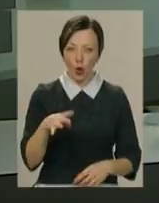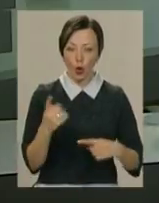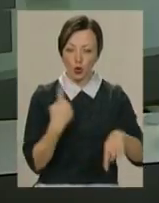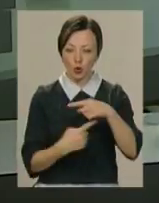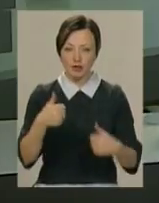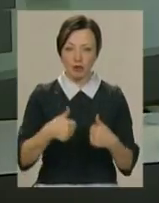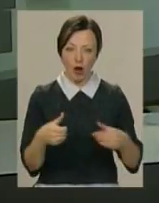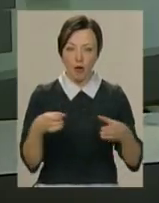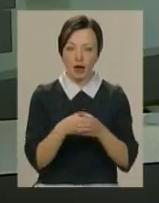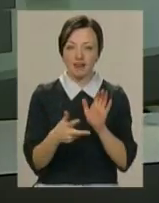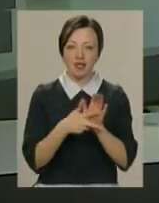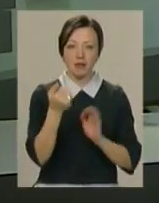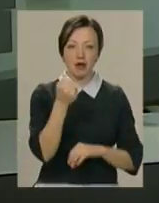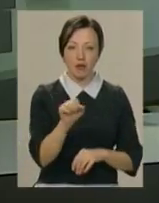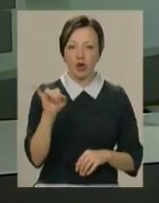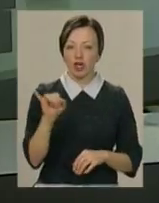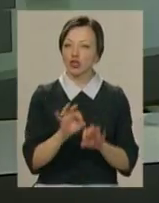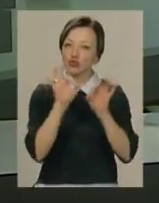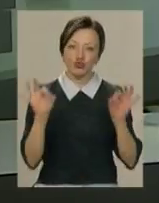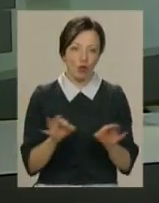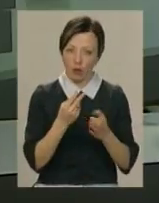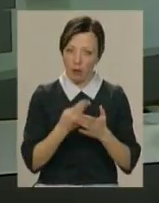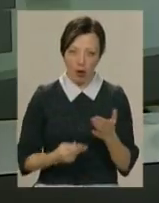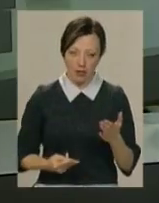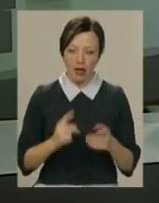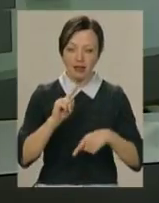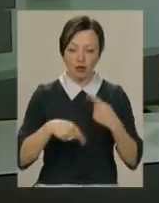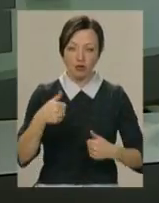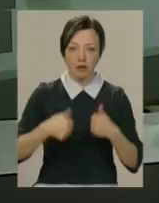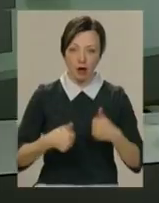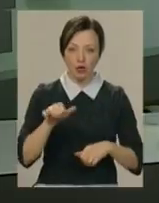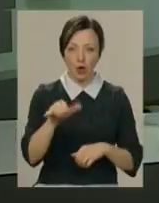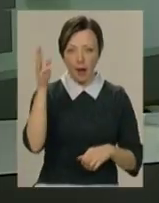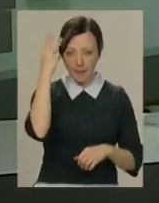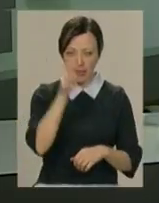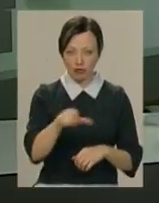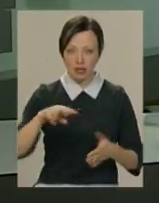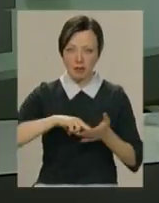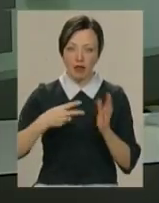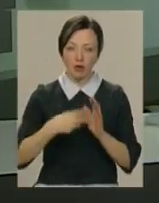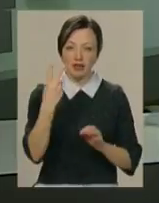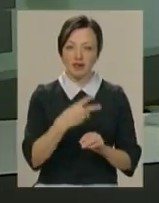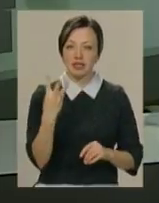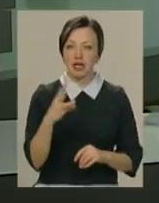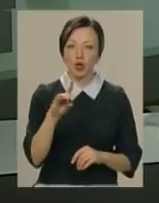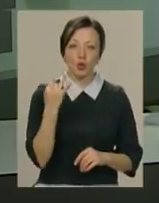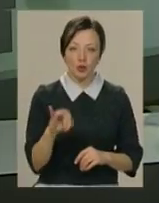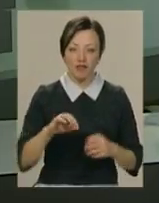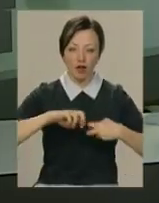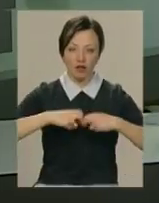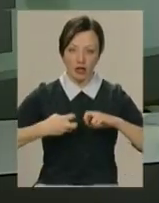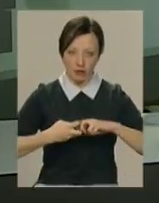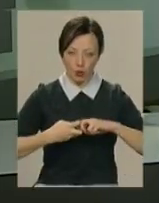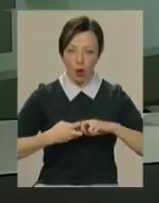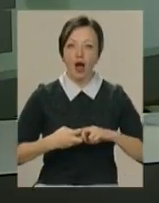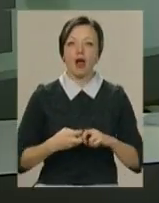на рахунку команди 8 перемог і жодної поразки. Наступні матчі у хмельничанок заплановані на 23 лютого в